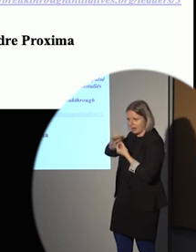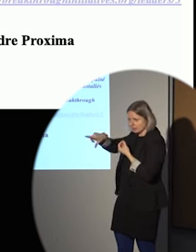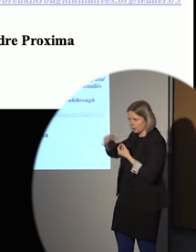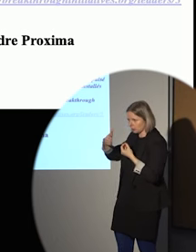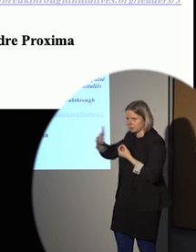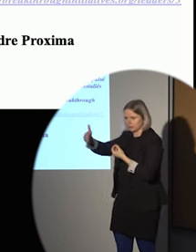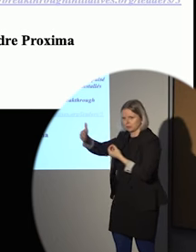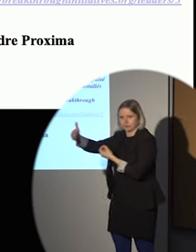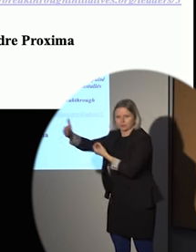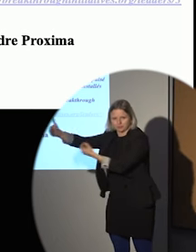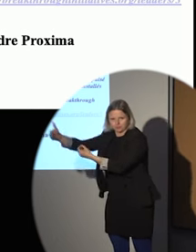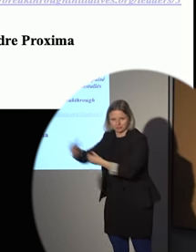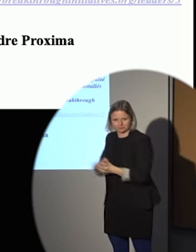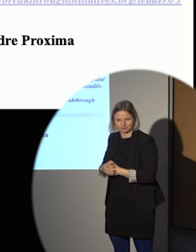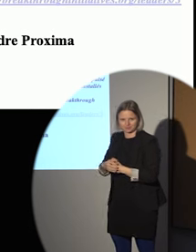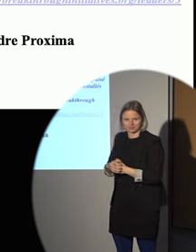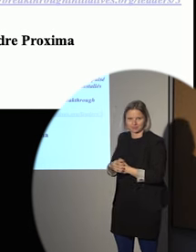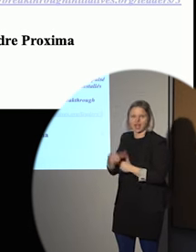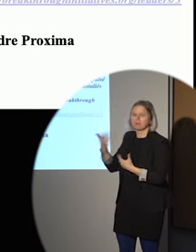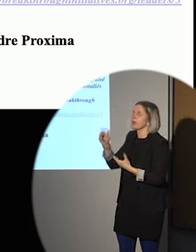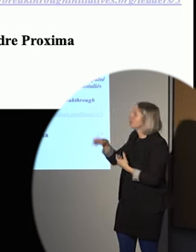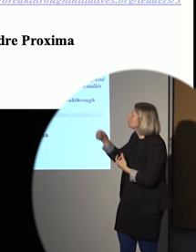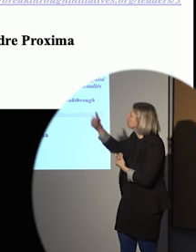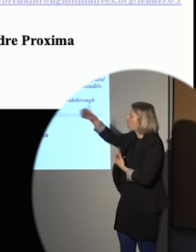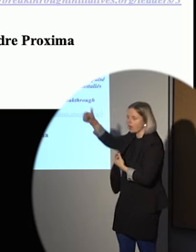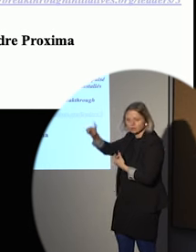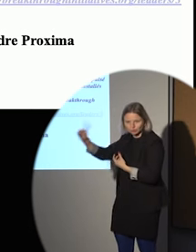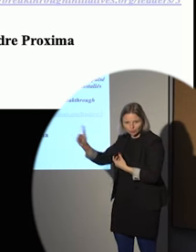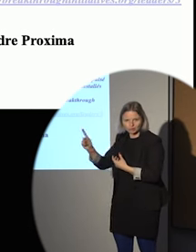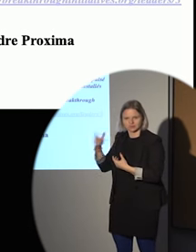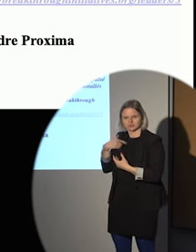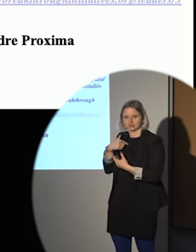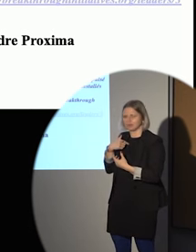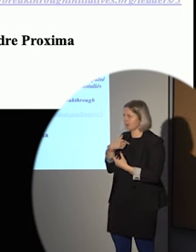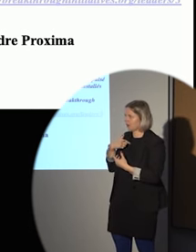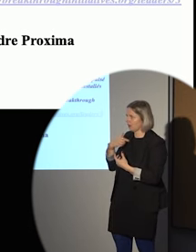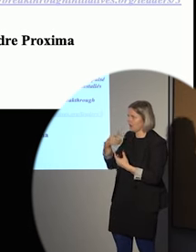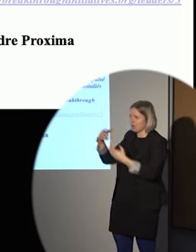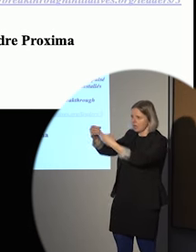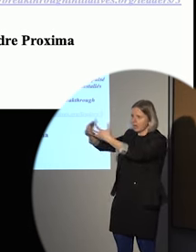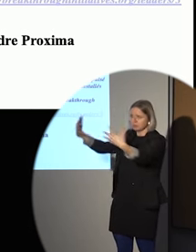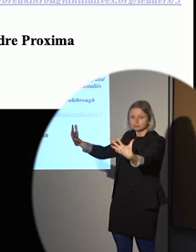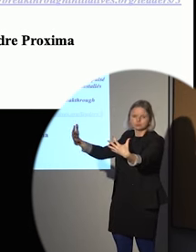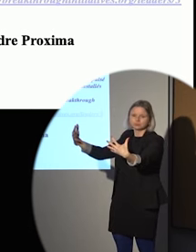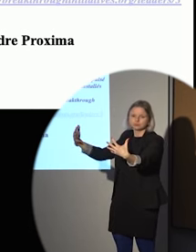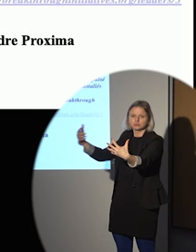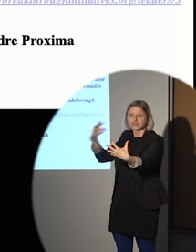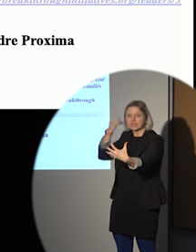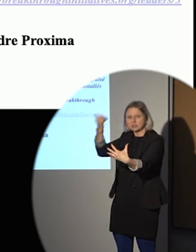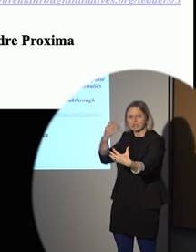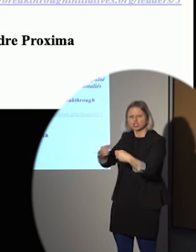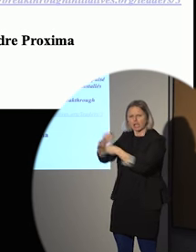surtout que l'idée, ce n'est pas d'en lancer un, parce que vous me direz, ah oui, mais le grain de poussière. Mais on s'en fout du grain de poussière, si vous en envoyez 100, il y en aura bien un qui